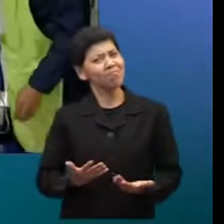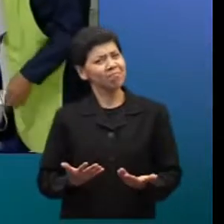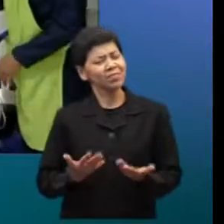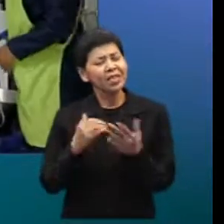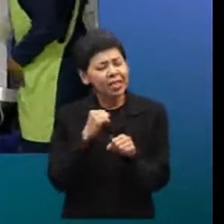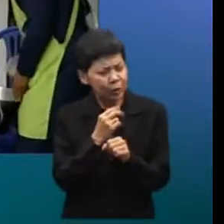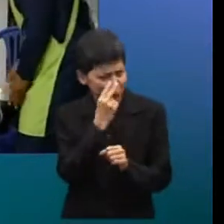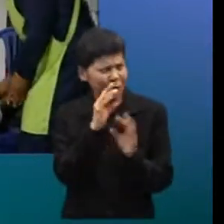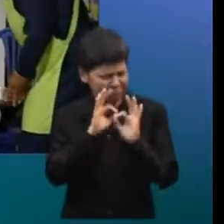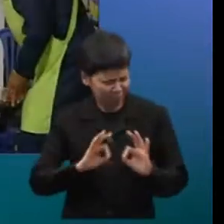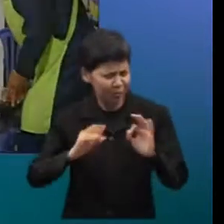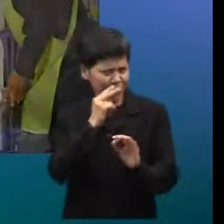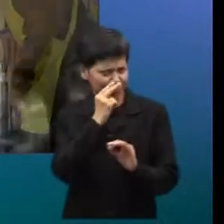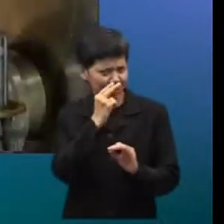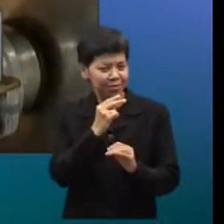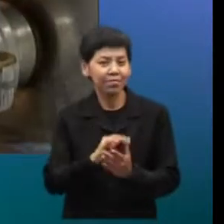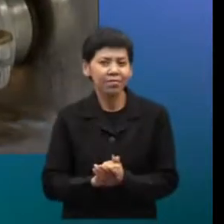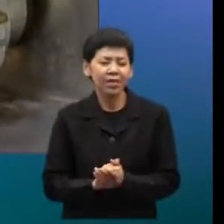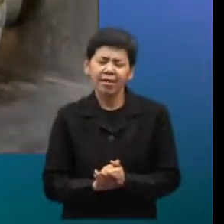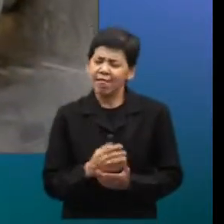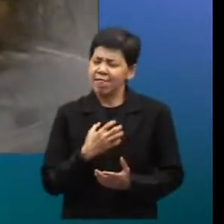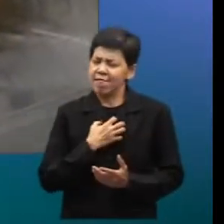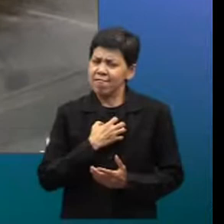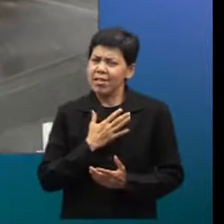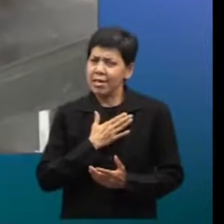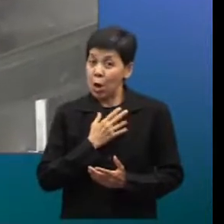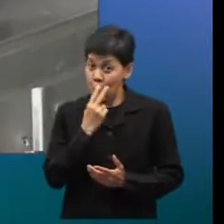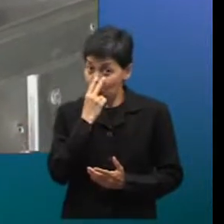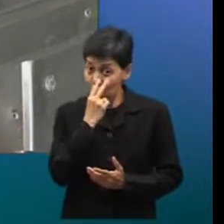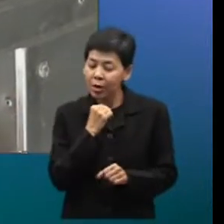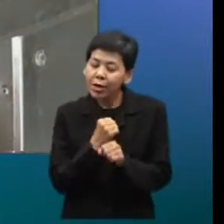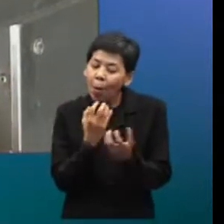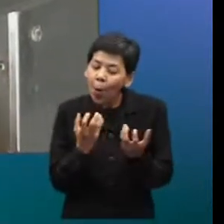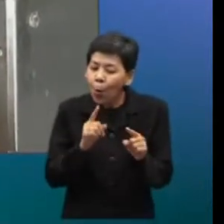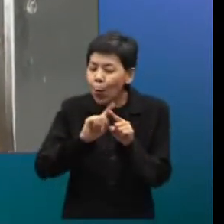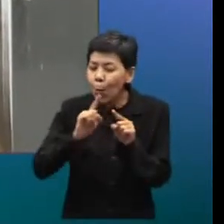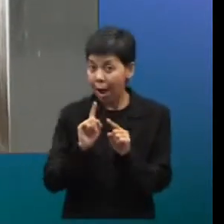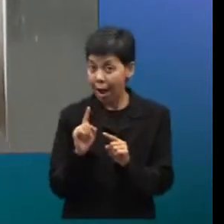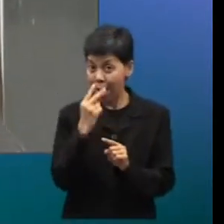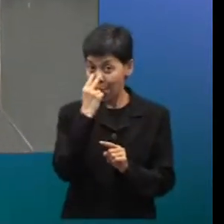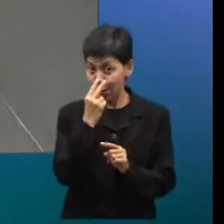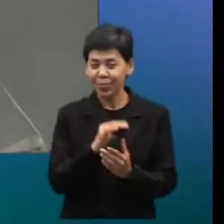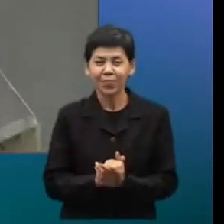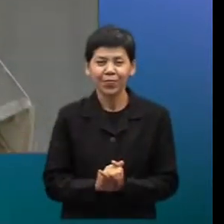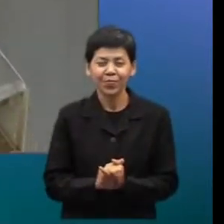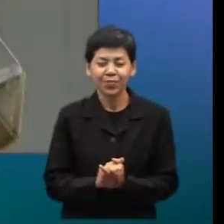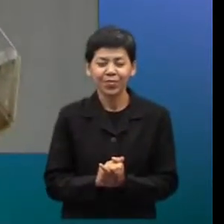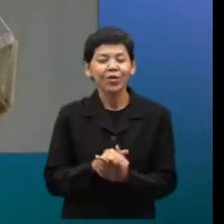ก็พลาดไม่ได้เลยนะครับเพื่อไม่ให้เสียเวลาเราไปรู้จักกับผลิตภัณฑ์ชนิดแรกกันก่อนเลย